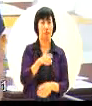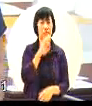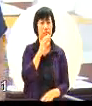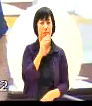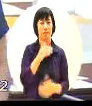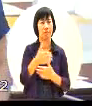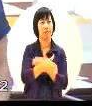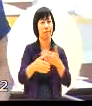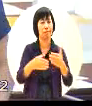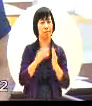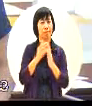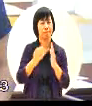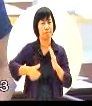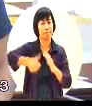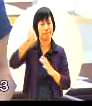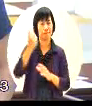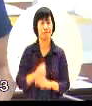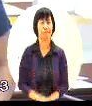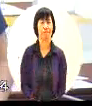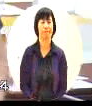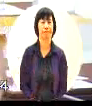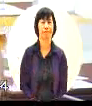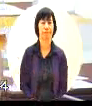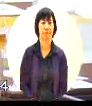毋是会当